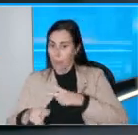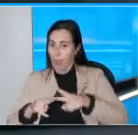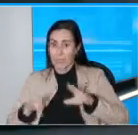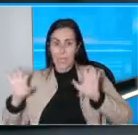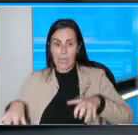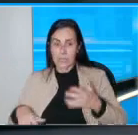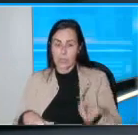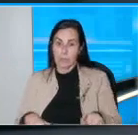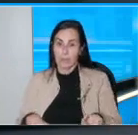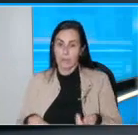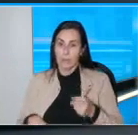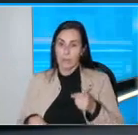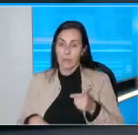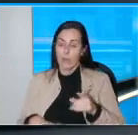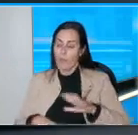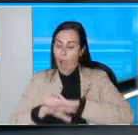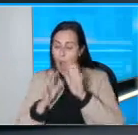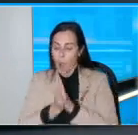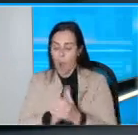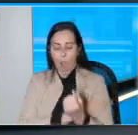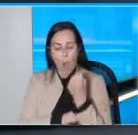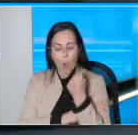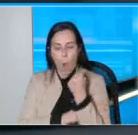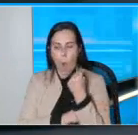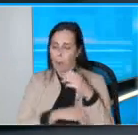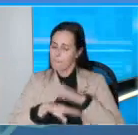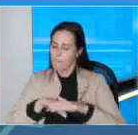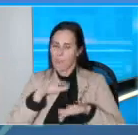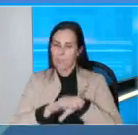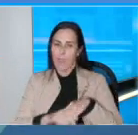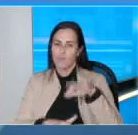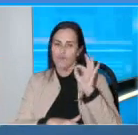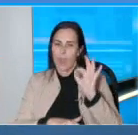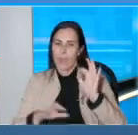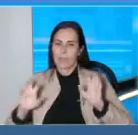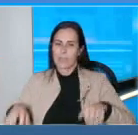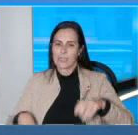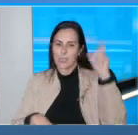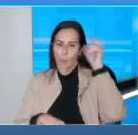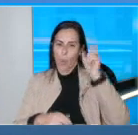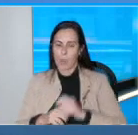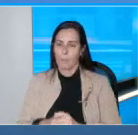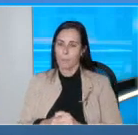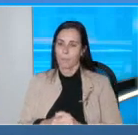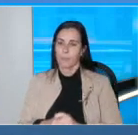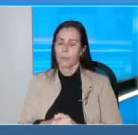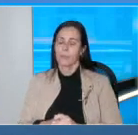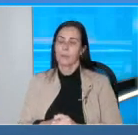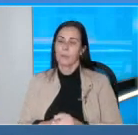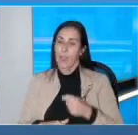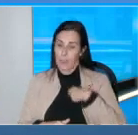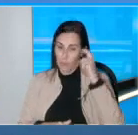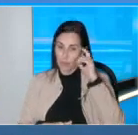נשיא, זה ארדואן, והוא מרכז סביבו כוח ממש ממש משמעותי. גם אם כן, אני